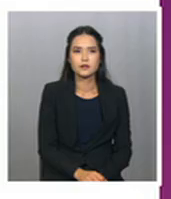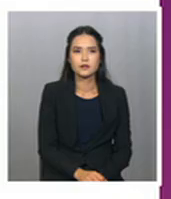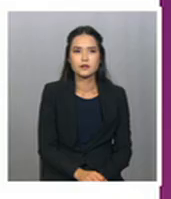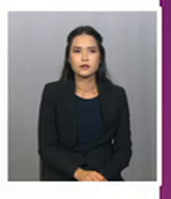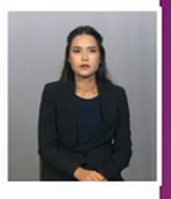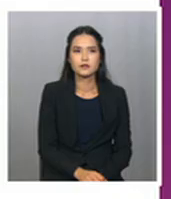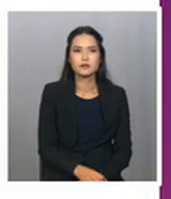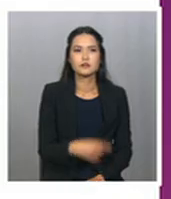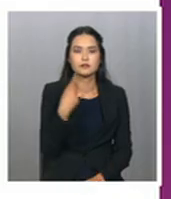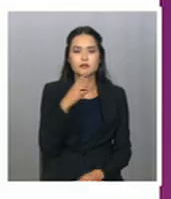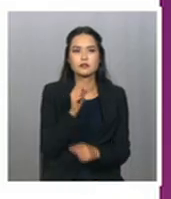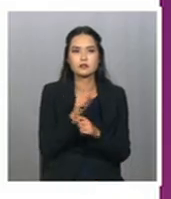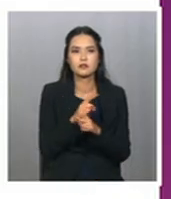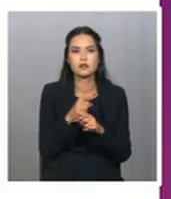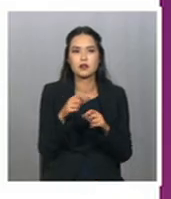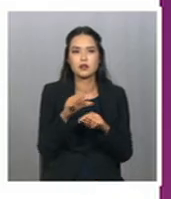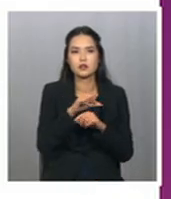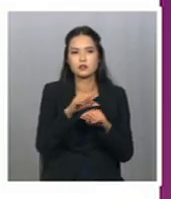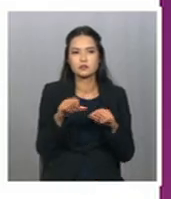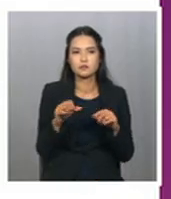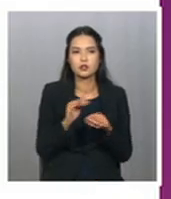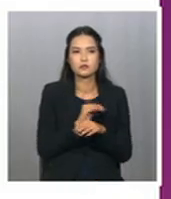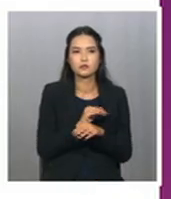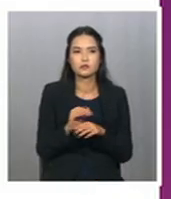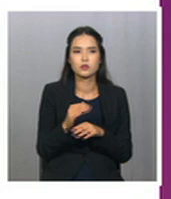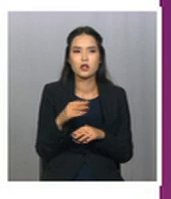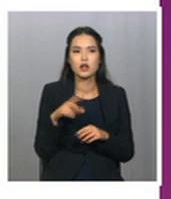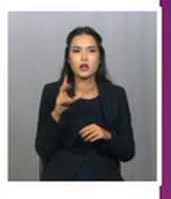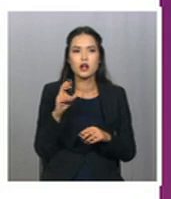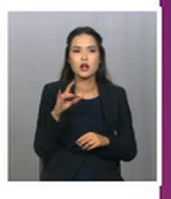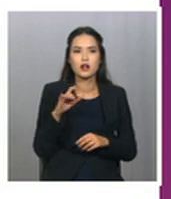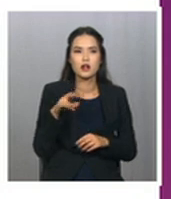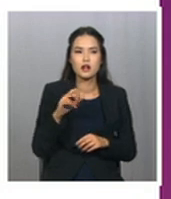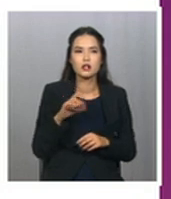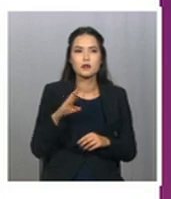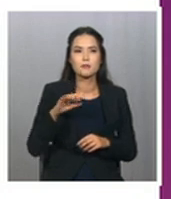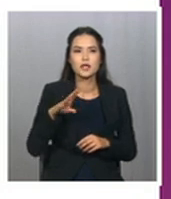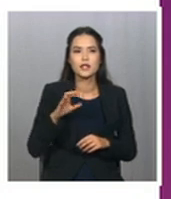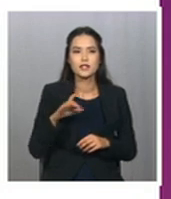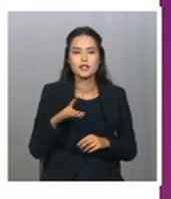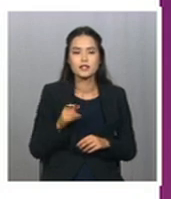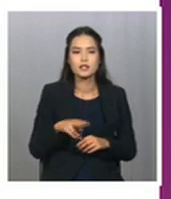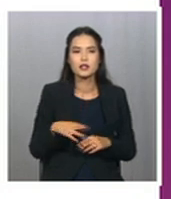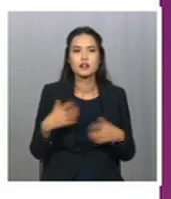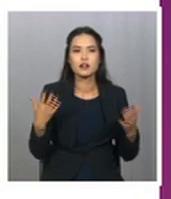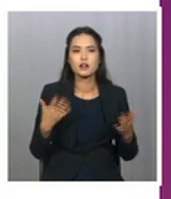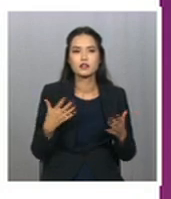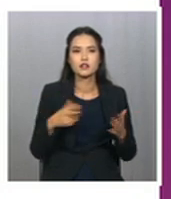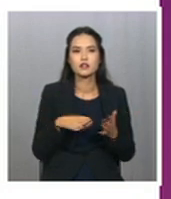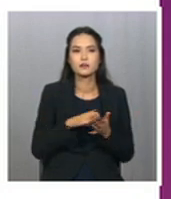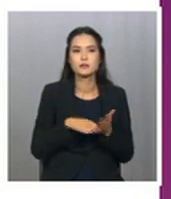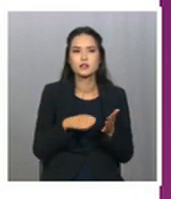Бірінші тапсырма. Сызбаны толтырыңыз. Қарқаралы петициясы қандай мәселелерді